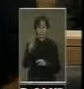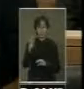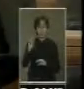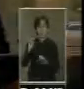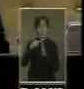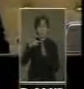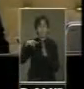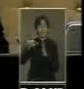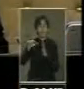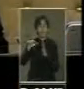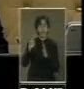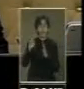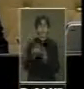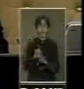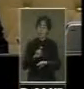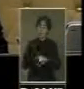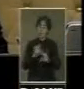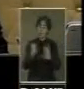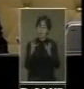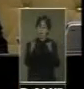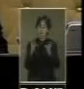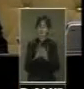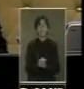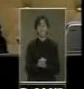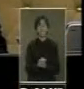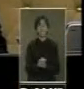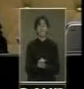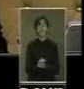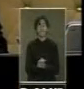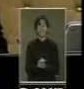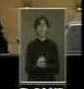เอานะครับเชิญนะครับหมดเวลานะครับเชิญ